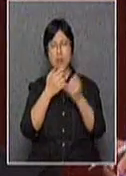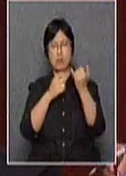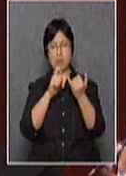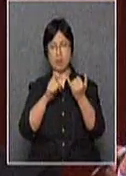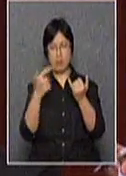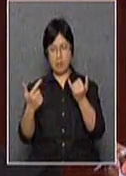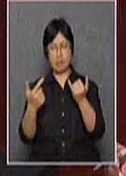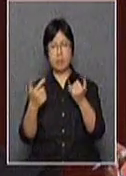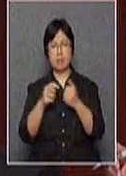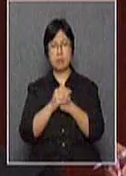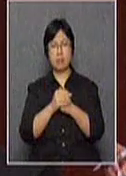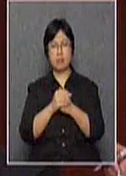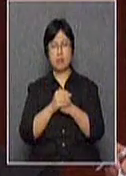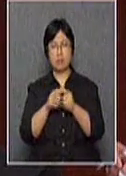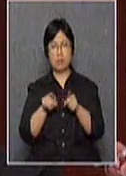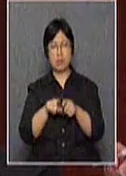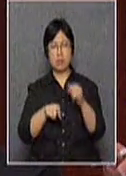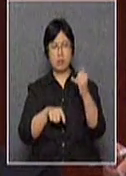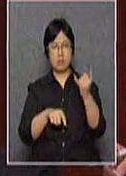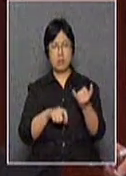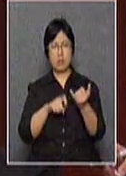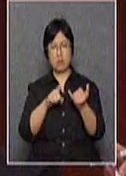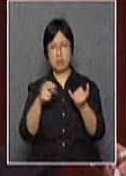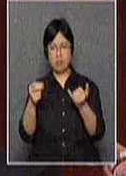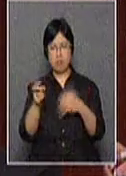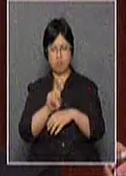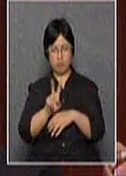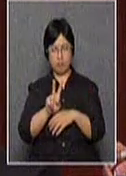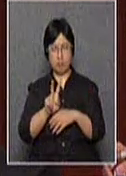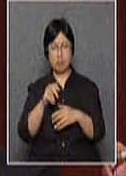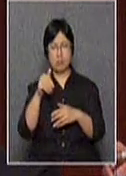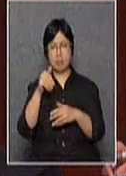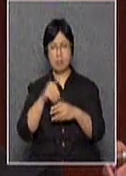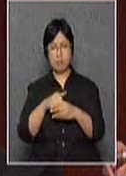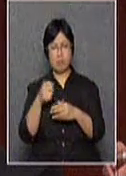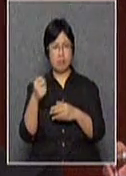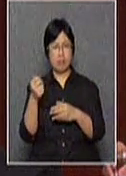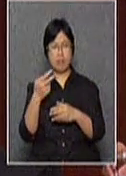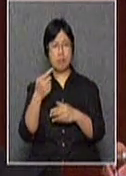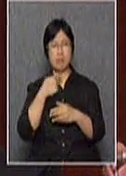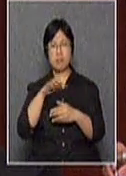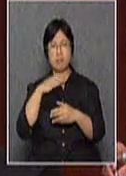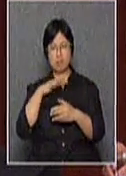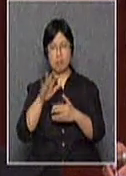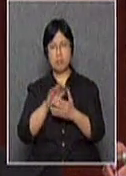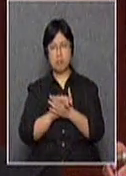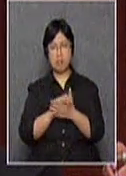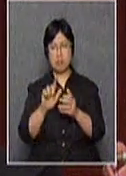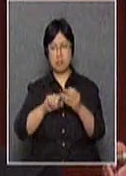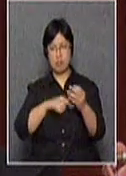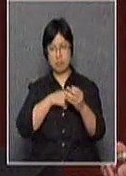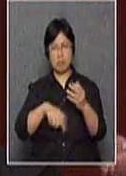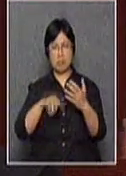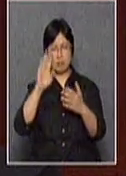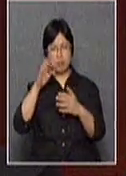698項的修正案是跟697項是一樣，所以我們不需要再進行表決。陳志全議員，現在請你